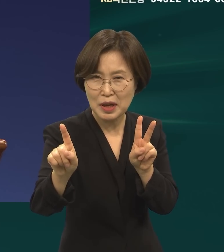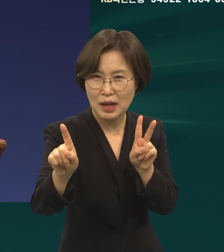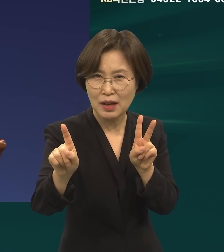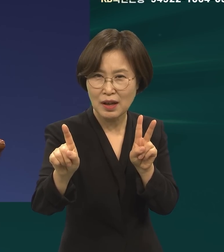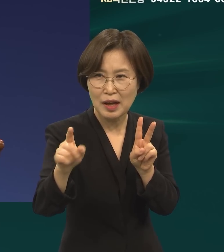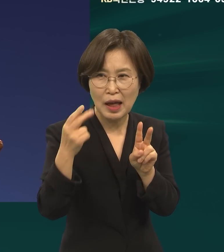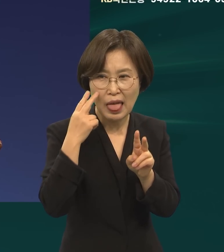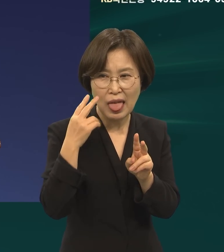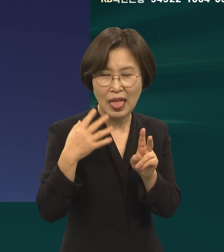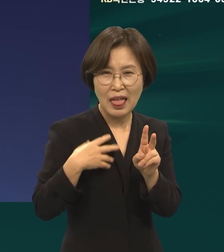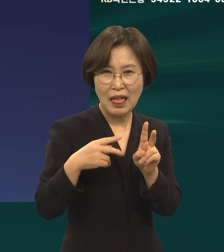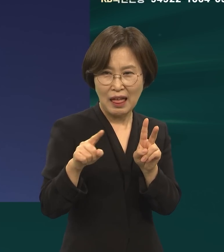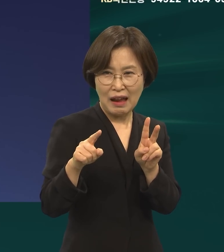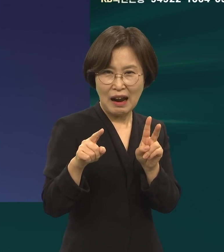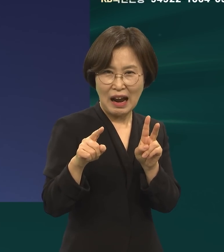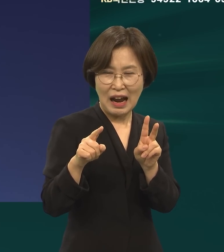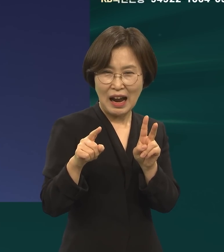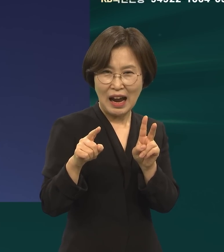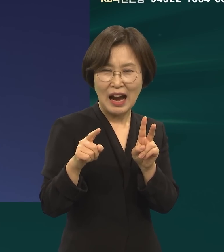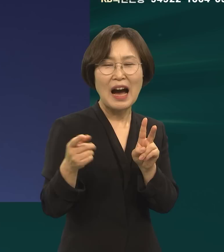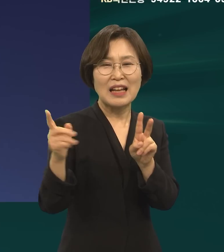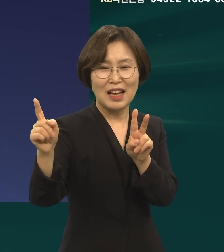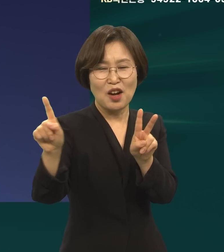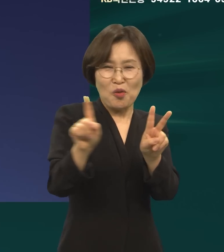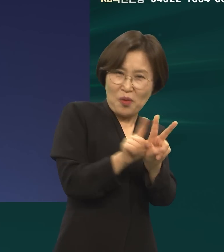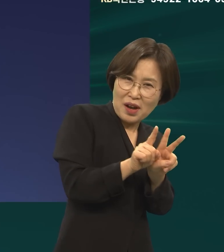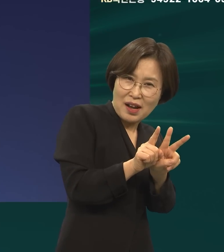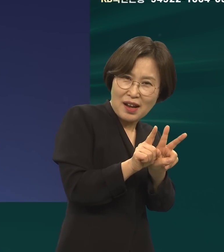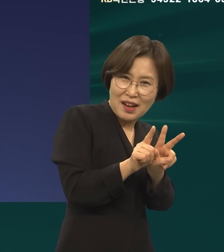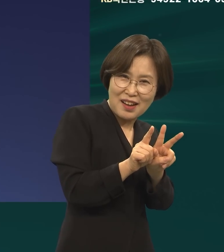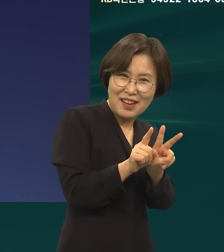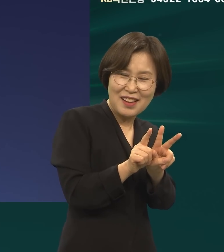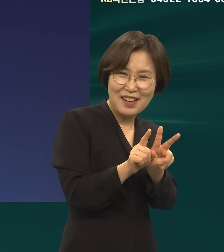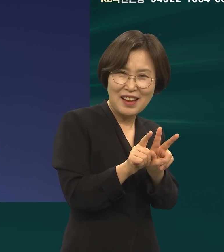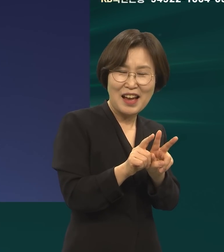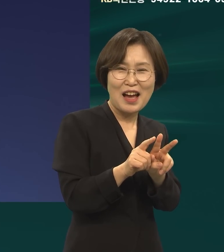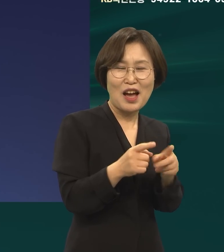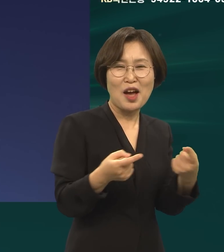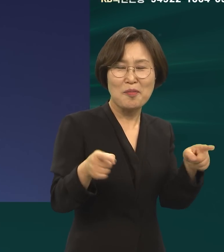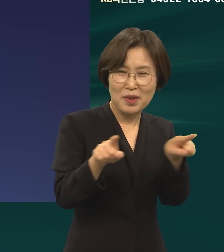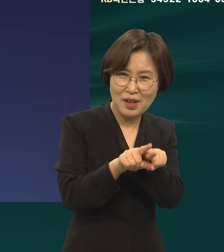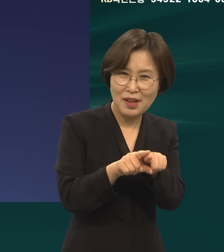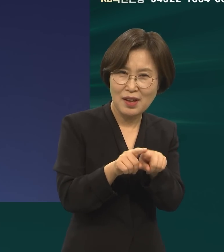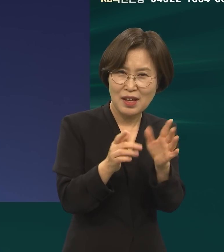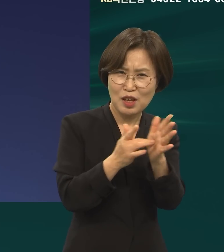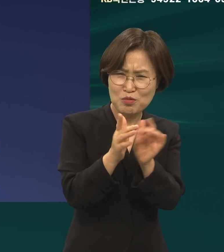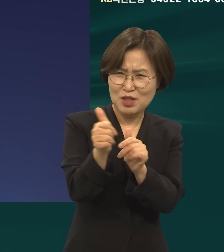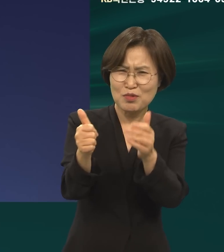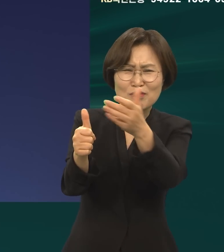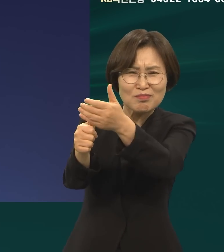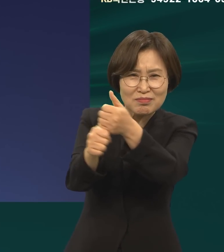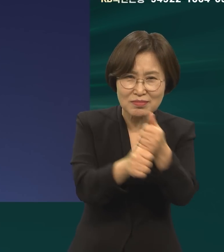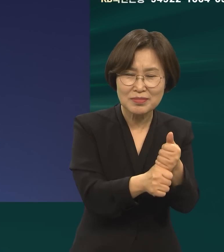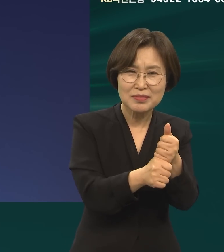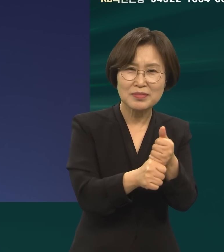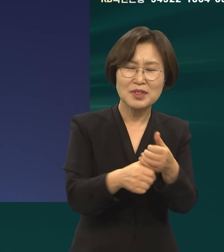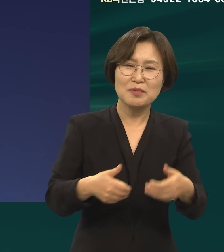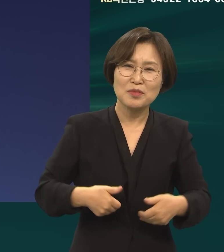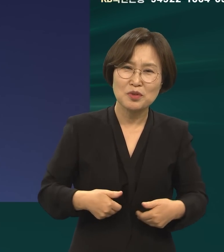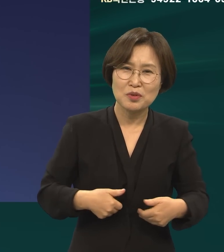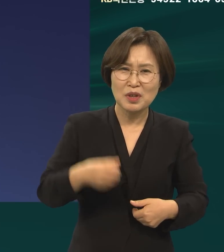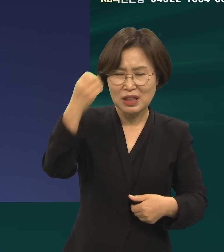붙드셔야 합니다. 오늘 밤 주를 붙드는 밤이 되길 바랍니다. 주님 저를 지나가시면 안